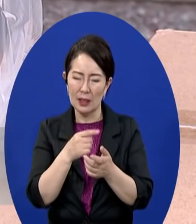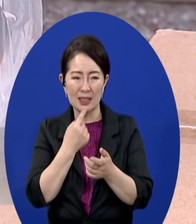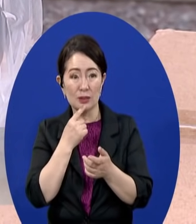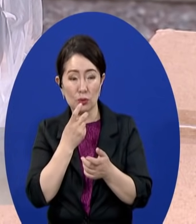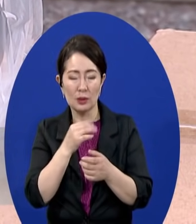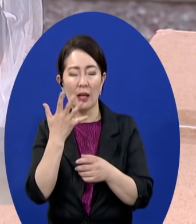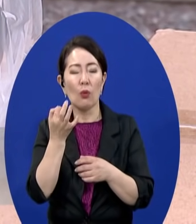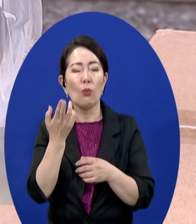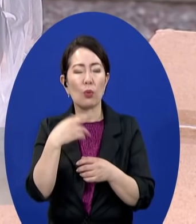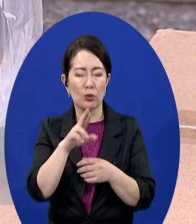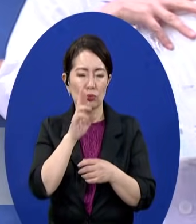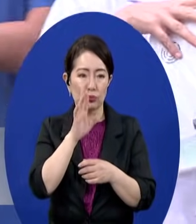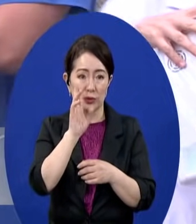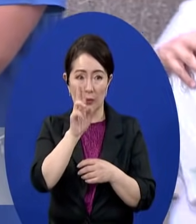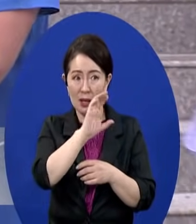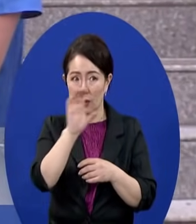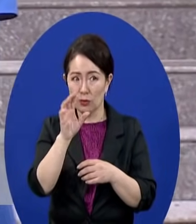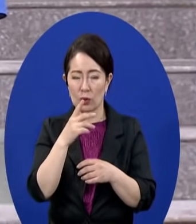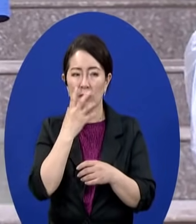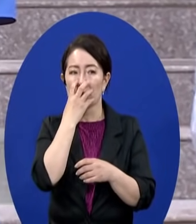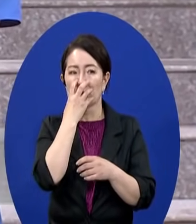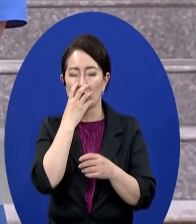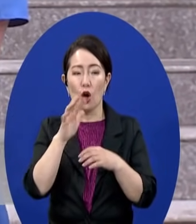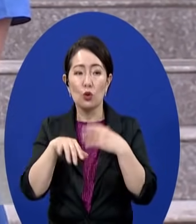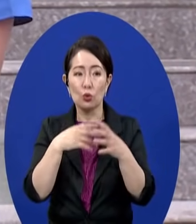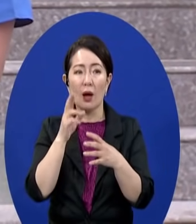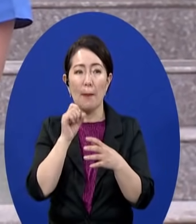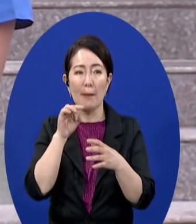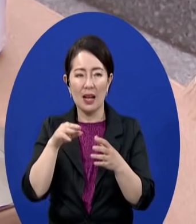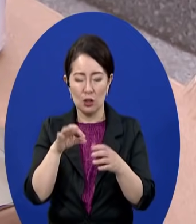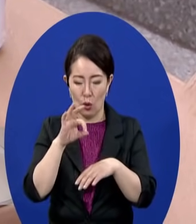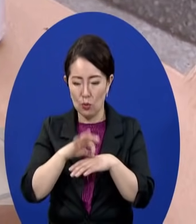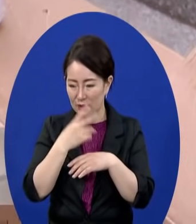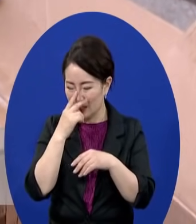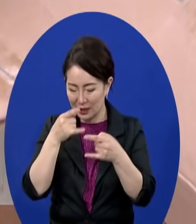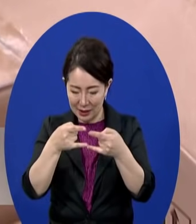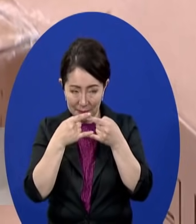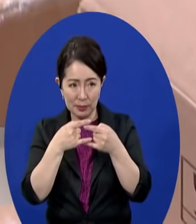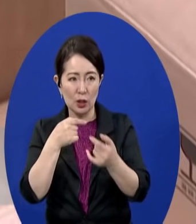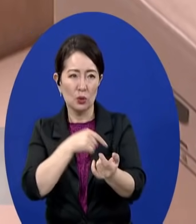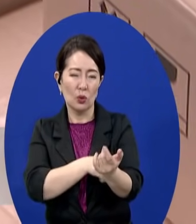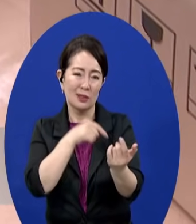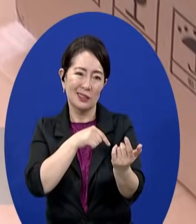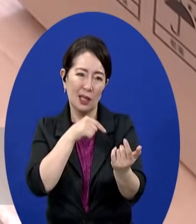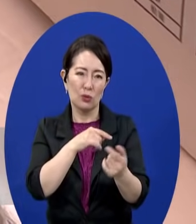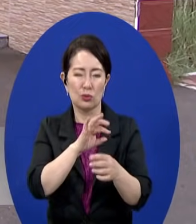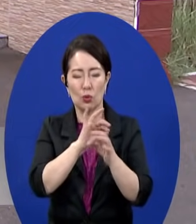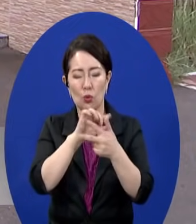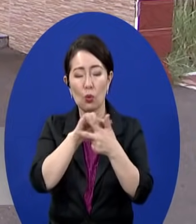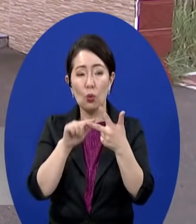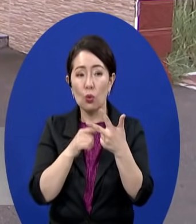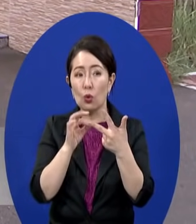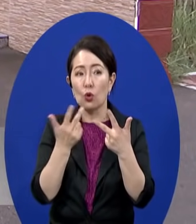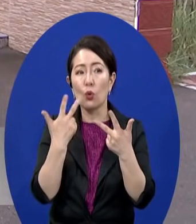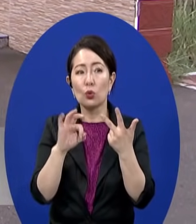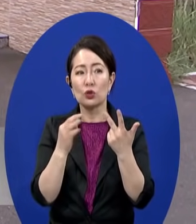үед 5 богд фудс компани хамт олон хүчил төрөгч төрүүлэгч аппарат, өвчтний хяналтын монитор, туслын шахуурга зэрэг 3 төрлийн 30 ширхэг